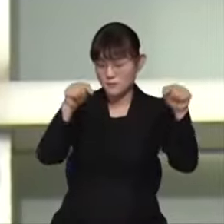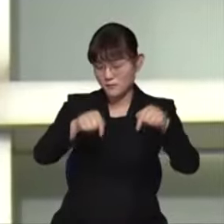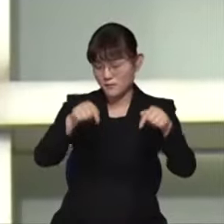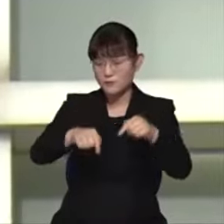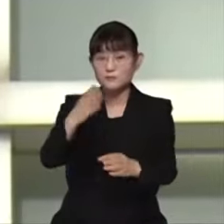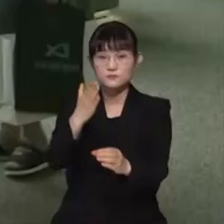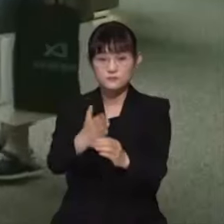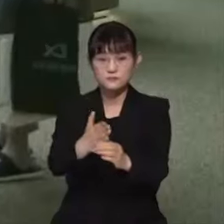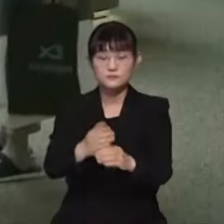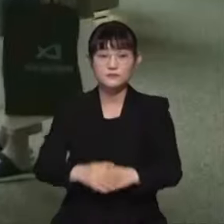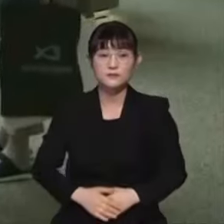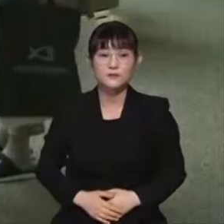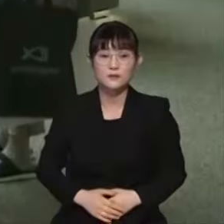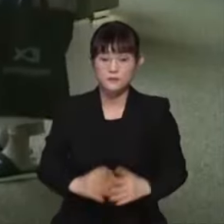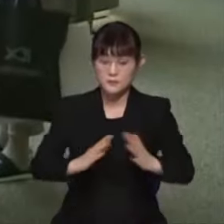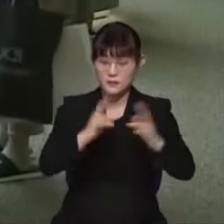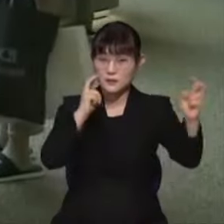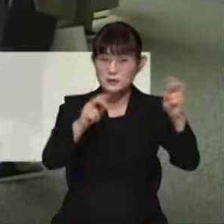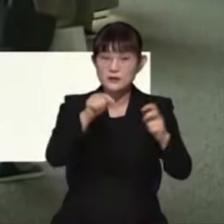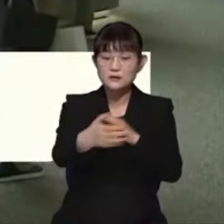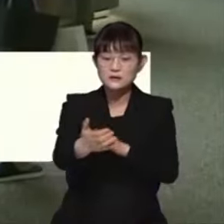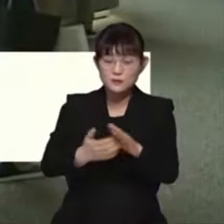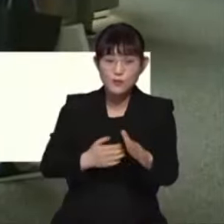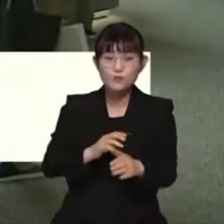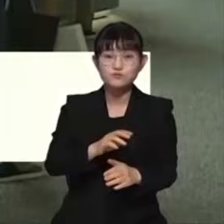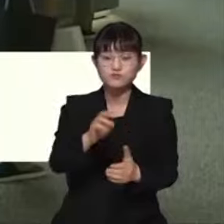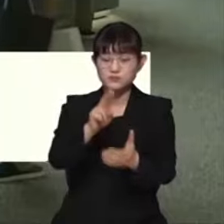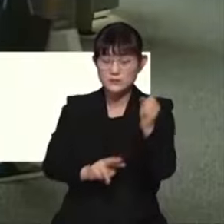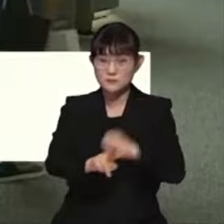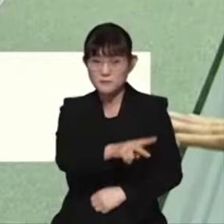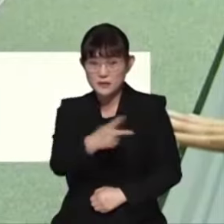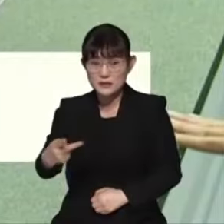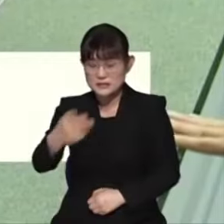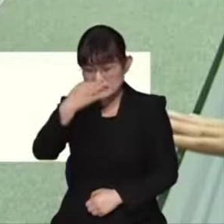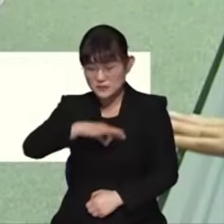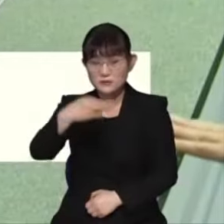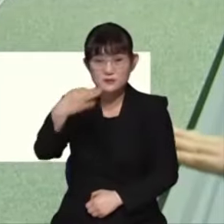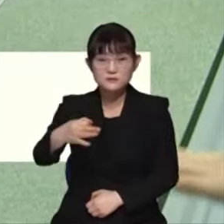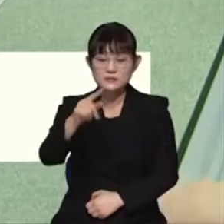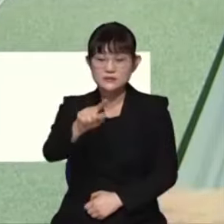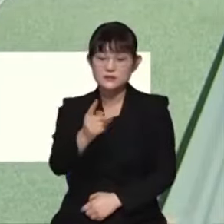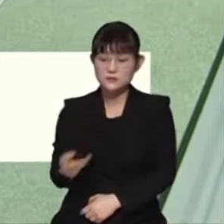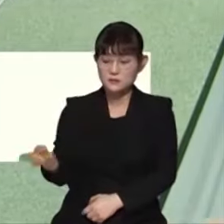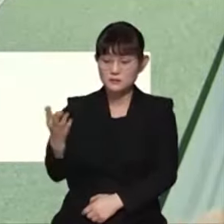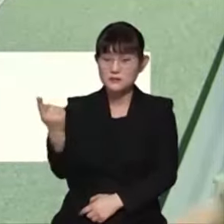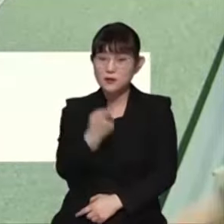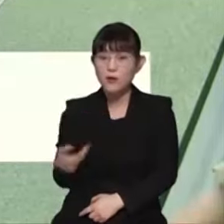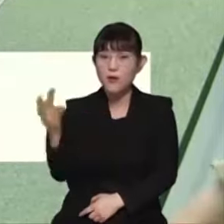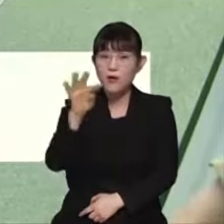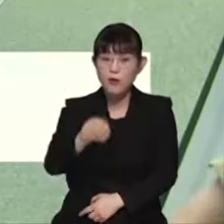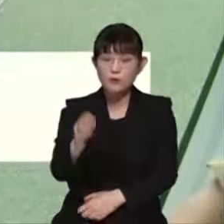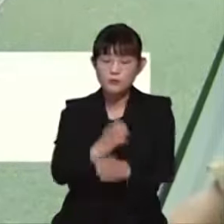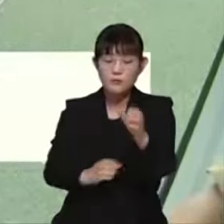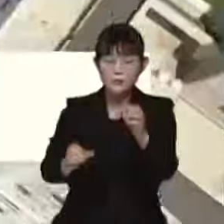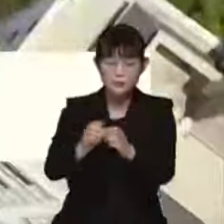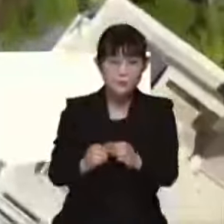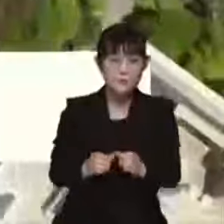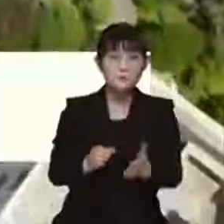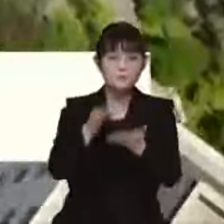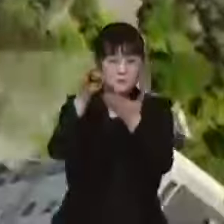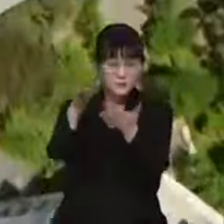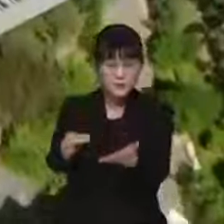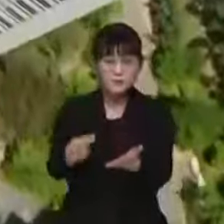있습니다. 사업자 측이 선분양 전환에 따른 이익금 등 1천억 원 규모의 공공기여금을 추가로 내겠다고 제안한